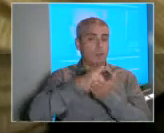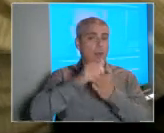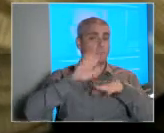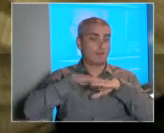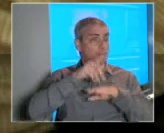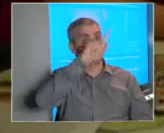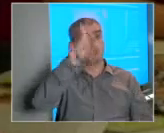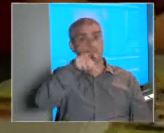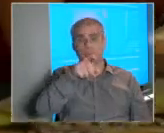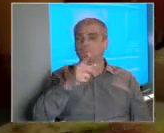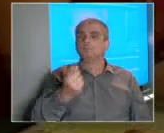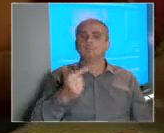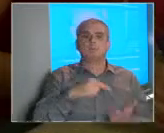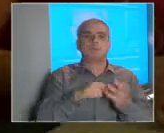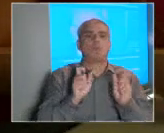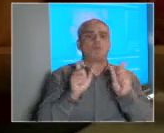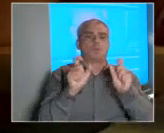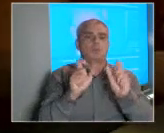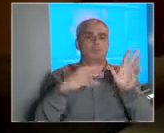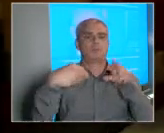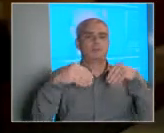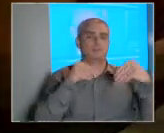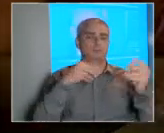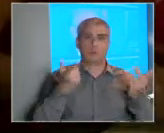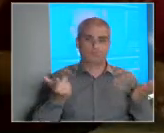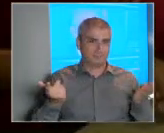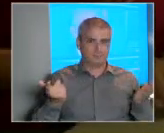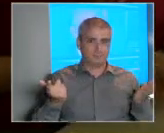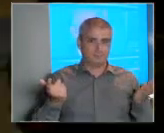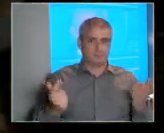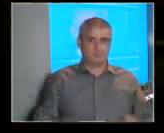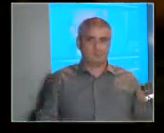מישהו אחר, ולכן מונעים את הגמישות. בעצם